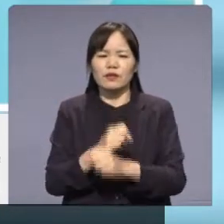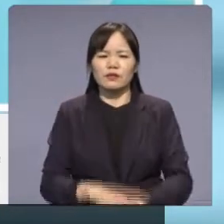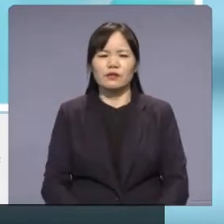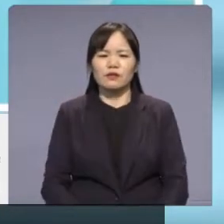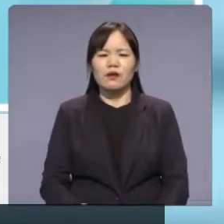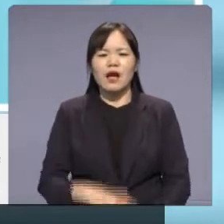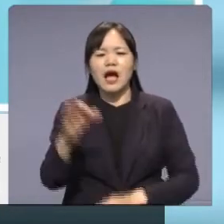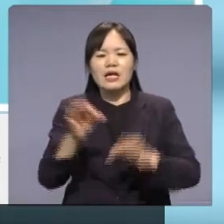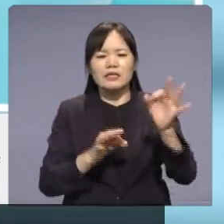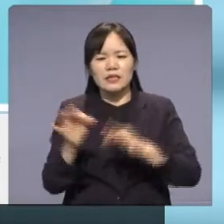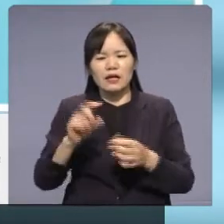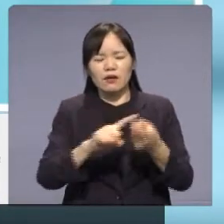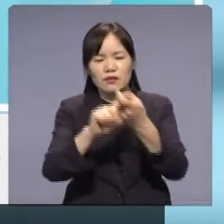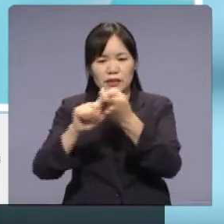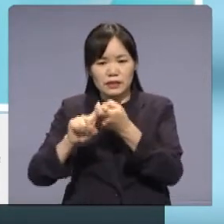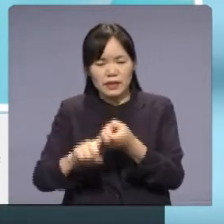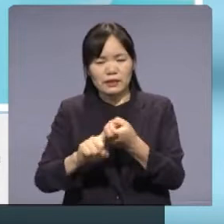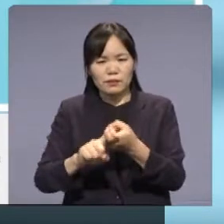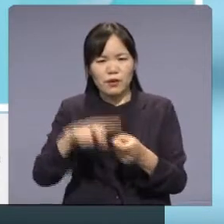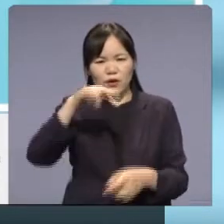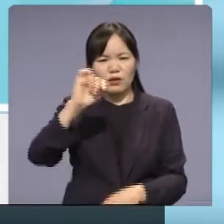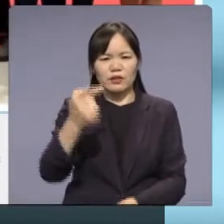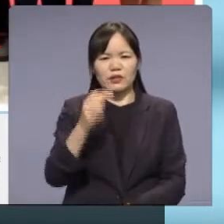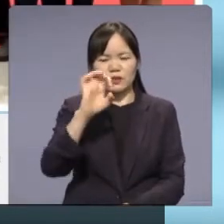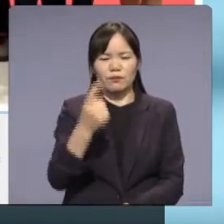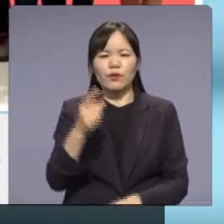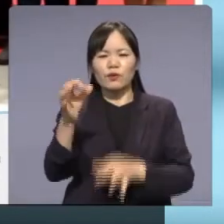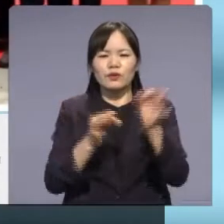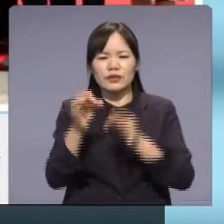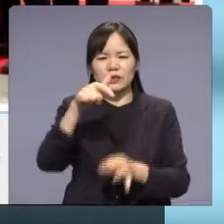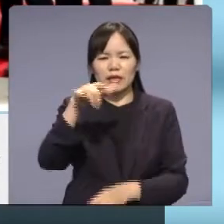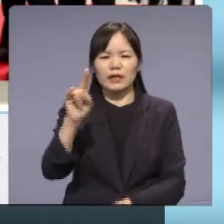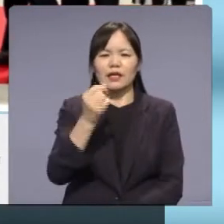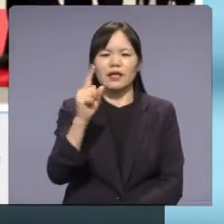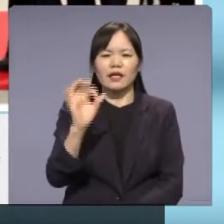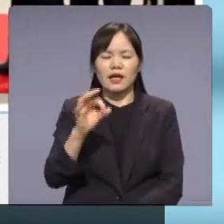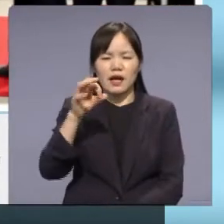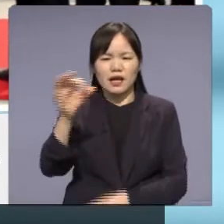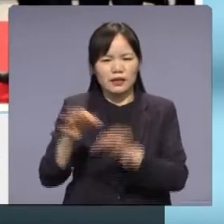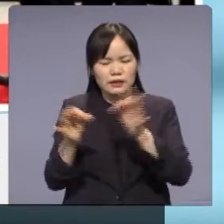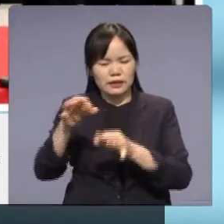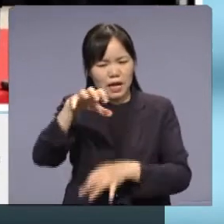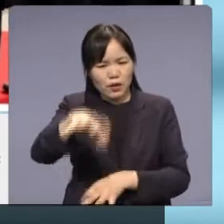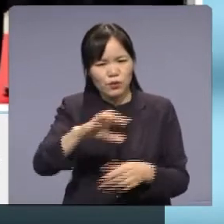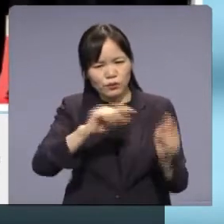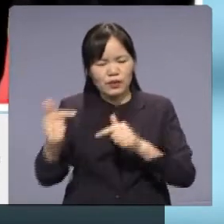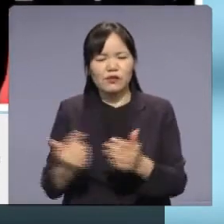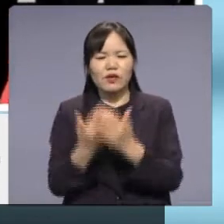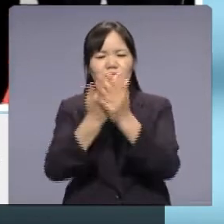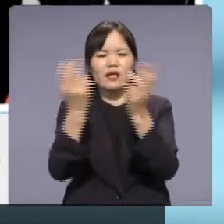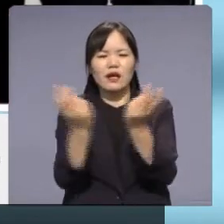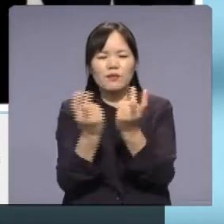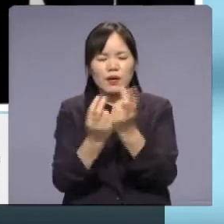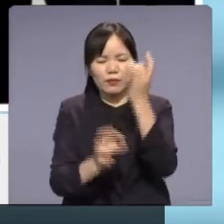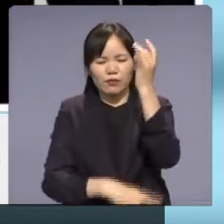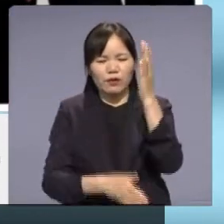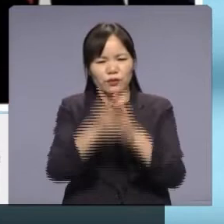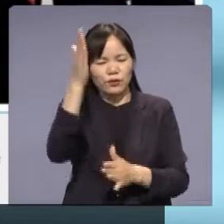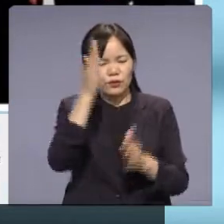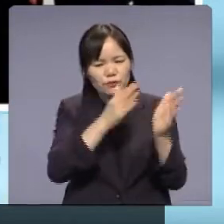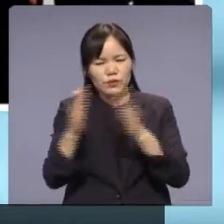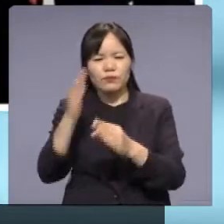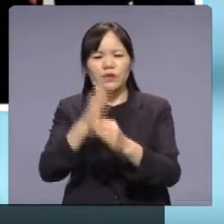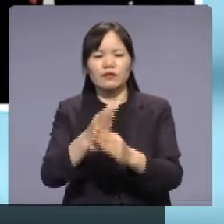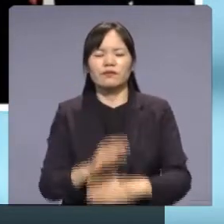해서 신포국제시장이라든가 계양장지구 또 차이나타운 이 지역을 좀 더 활성화시키는 부분으로 지금 원도심을 만들고 있습니다.